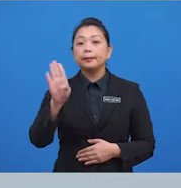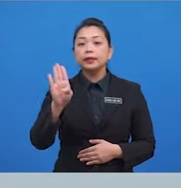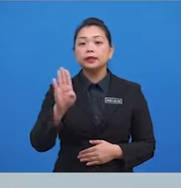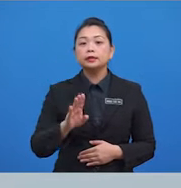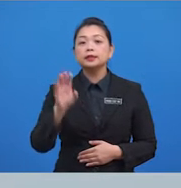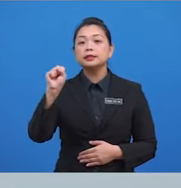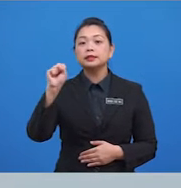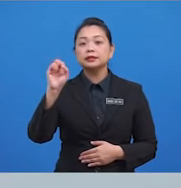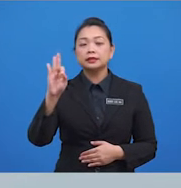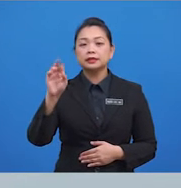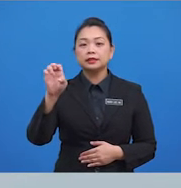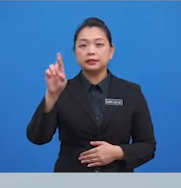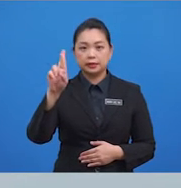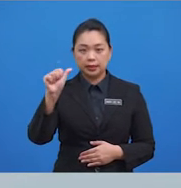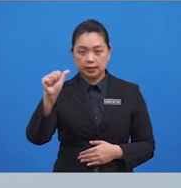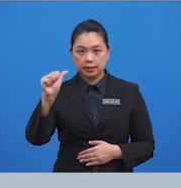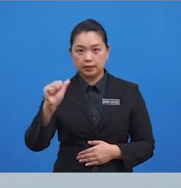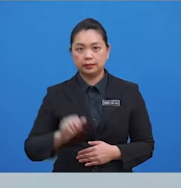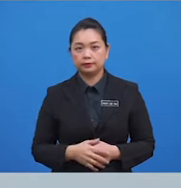B ialah sfera.